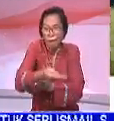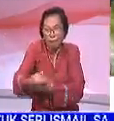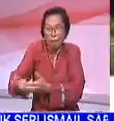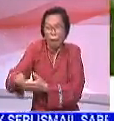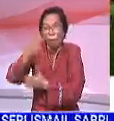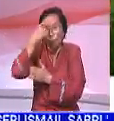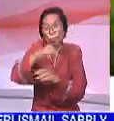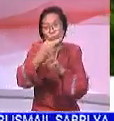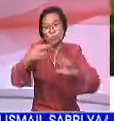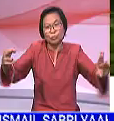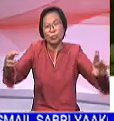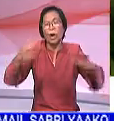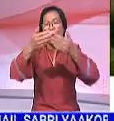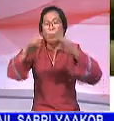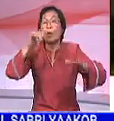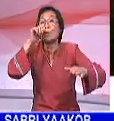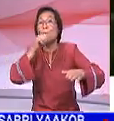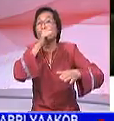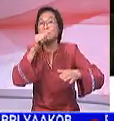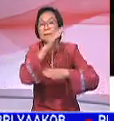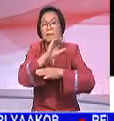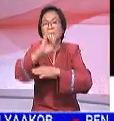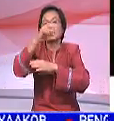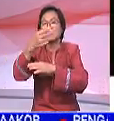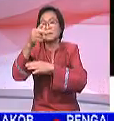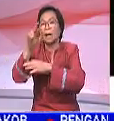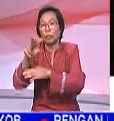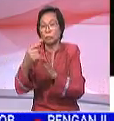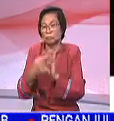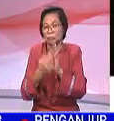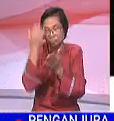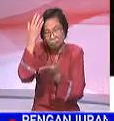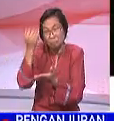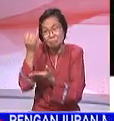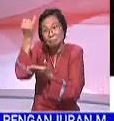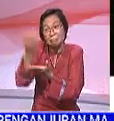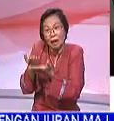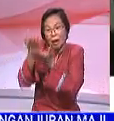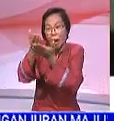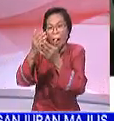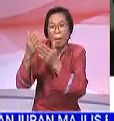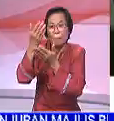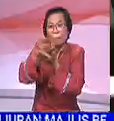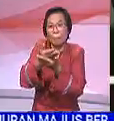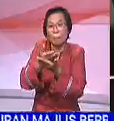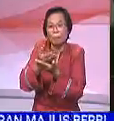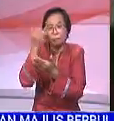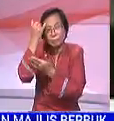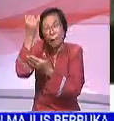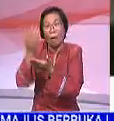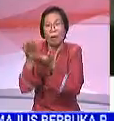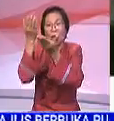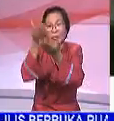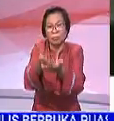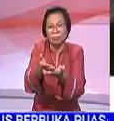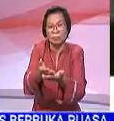keperluan untuk persiapan berbuka puasa dan bersahur. Ini pandangan yang disuarakan pengunjung. Biasa tengoklah dua hari sekali ke, tiga